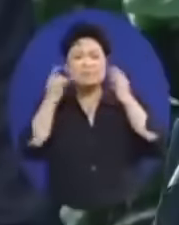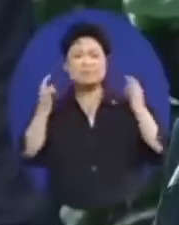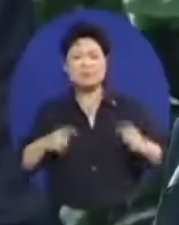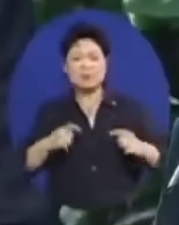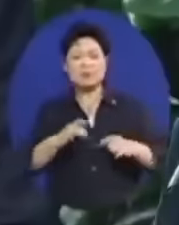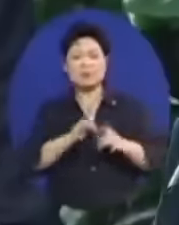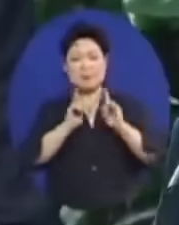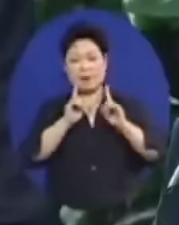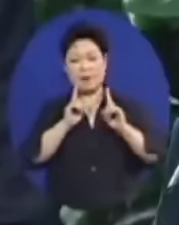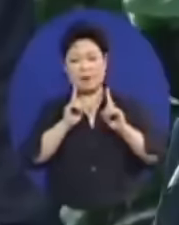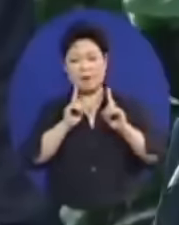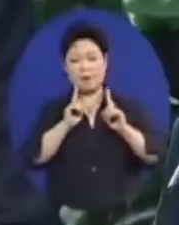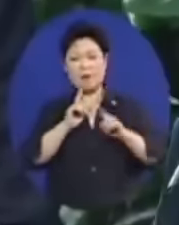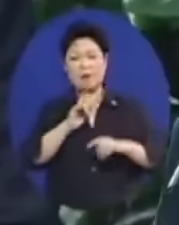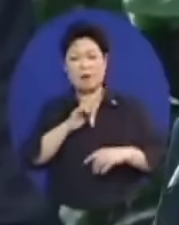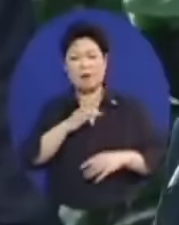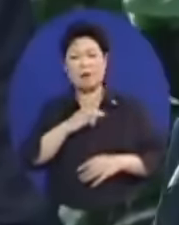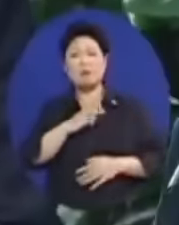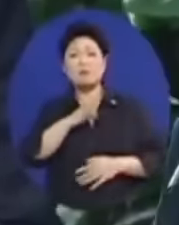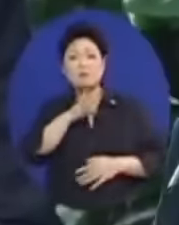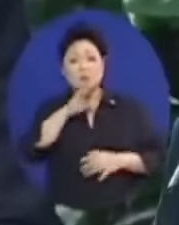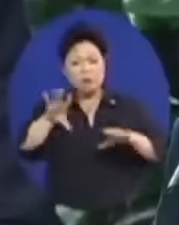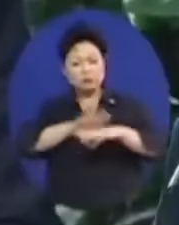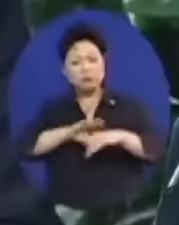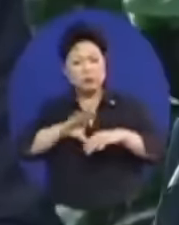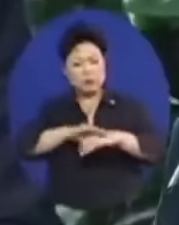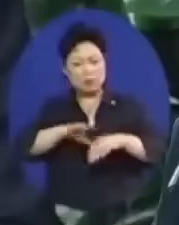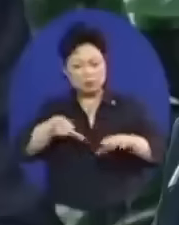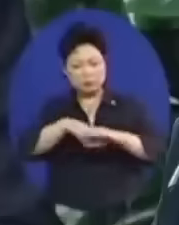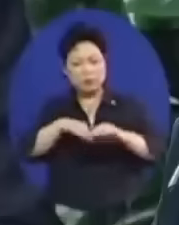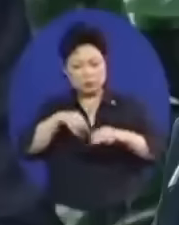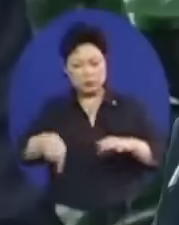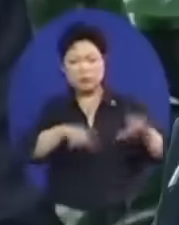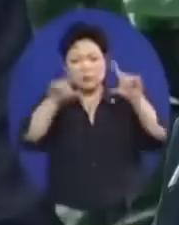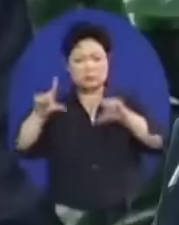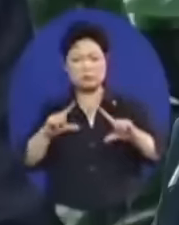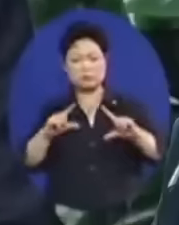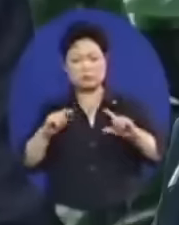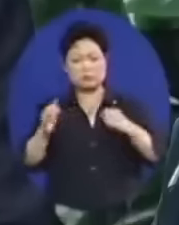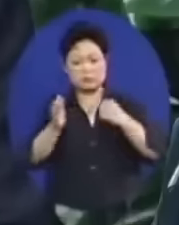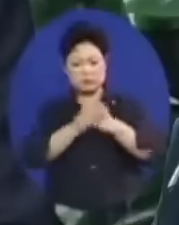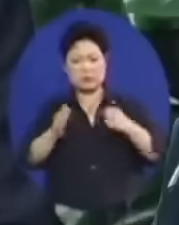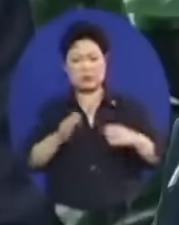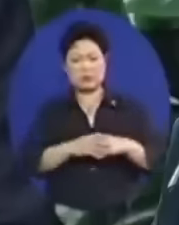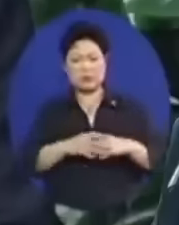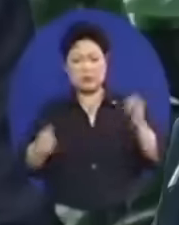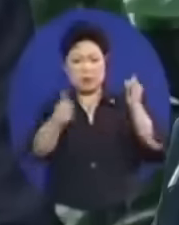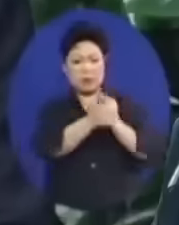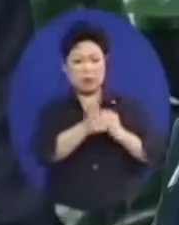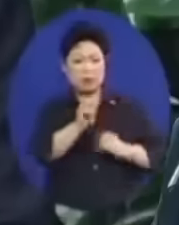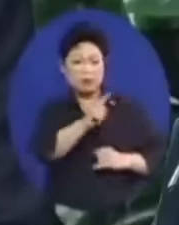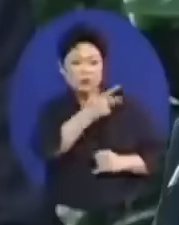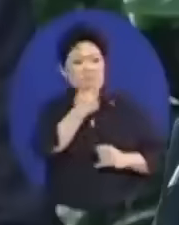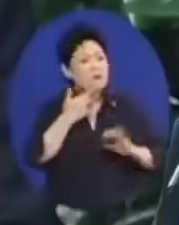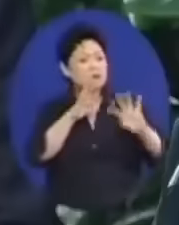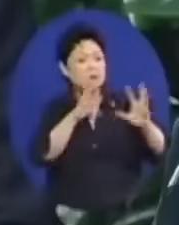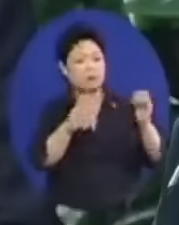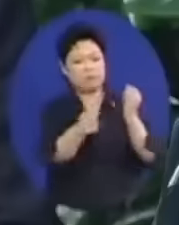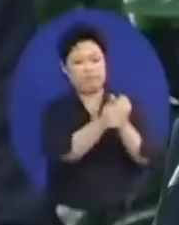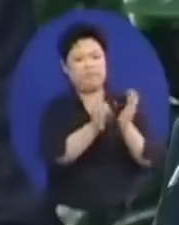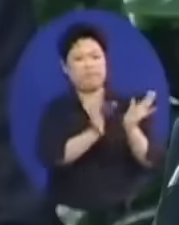모국으로 알고 불란서 문화 속에서 자라서 시집은 영국 사람이 갔습니다.